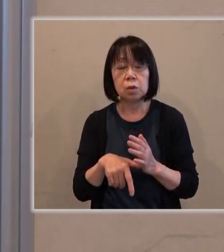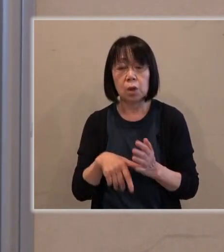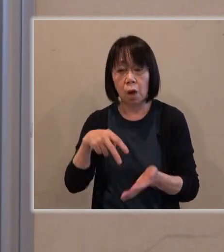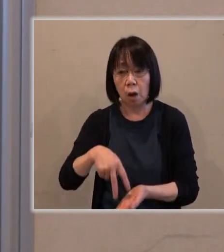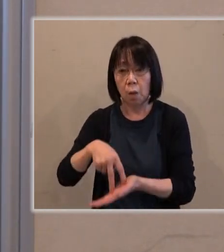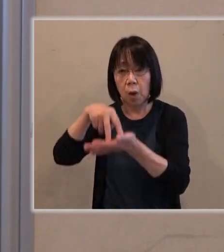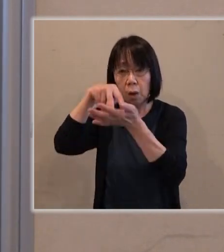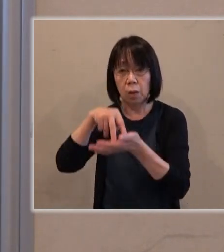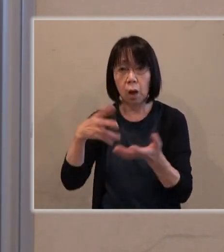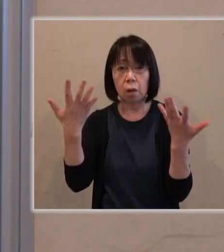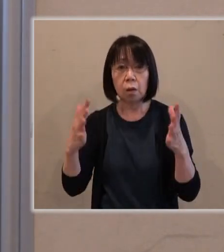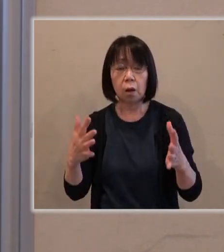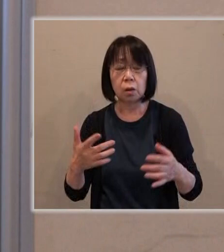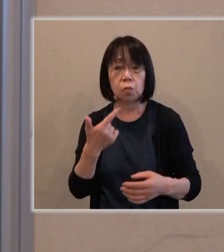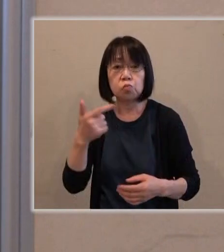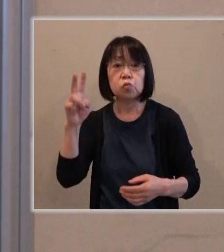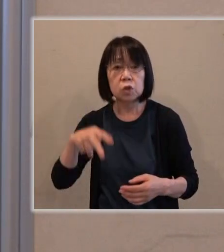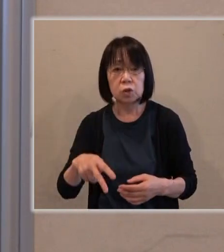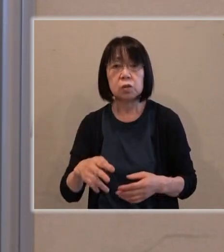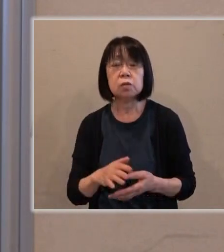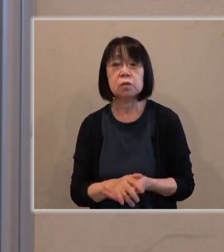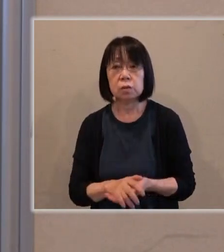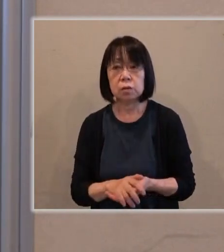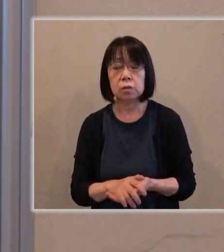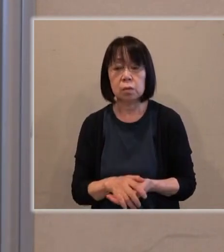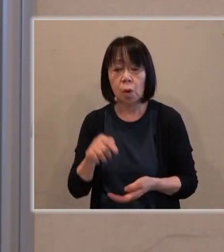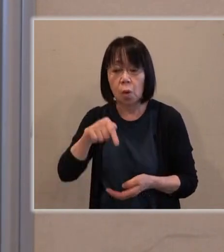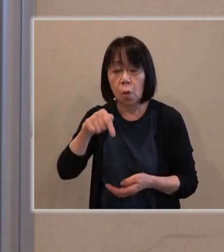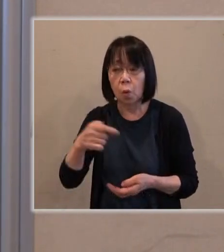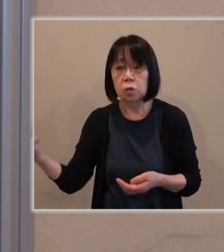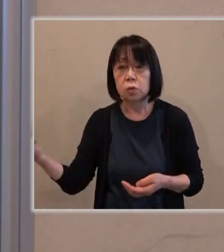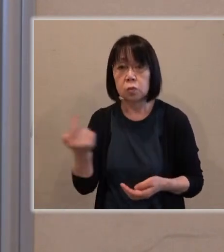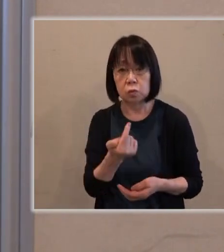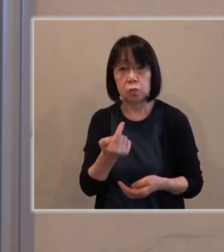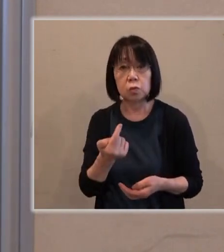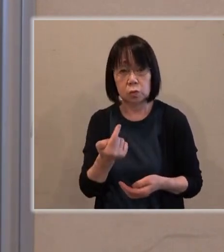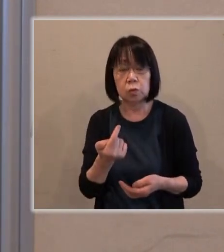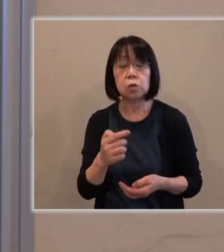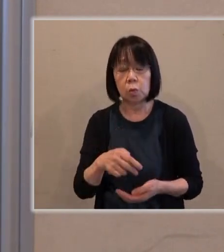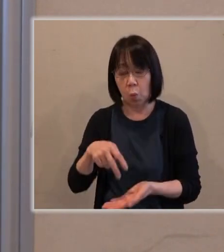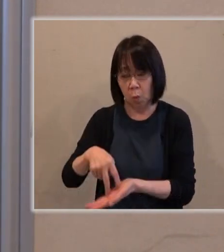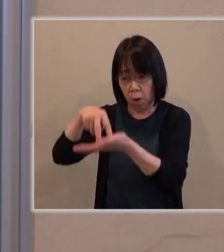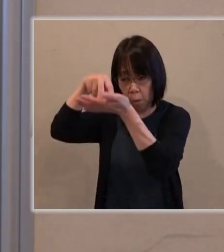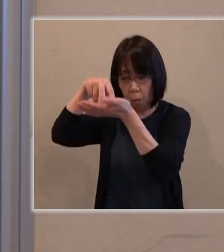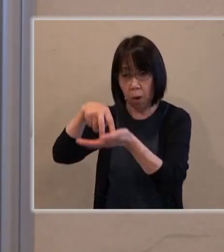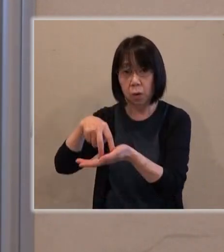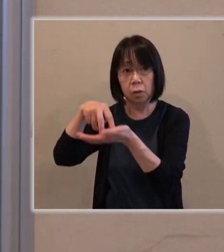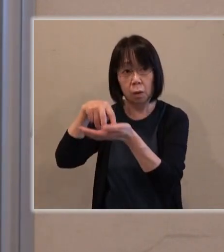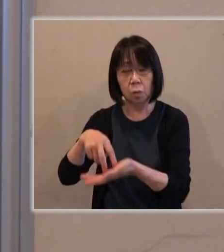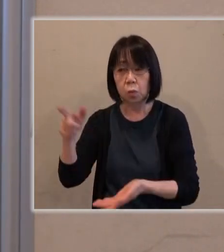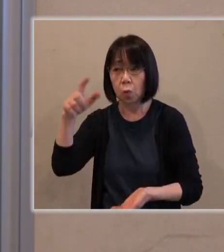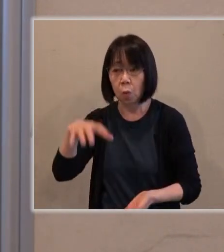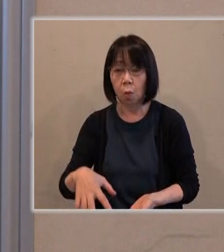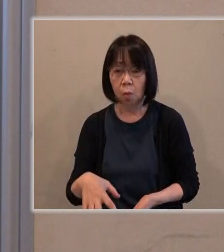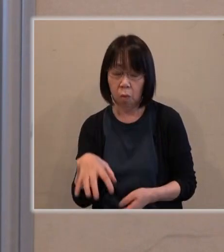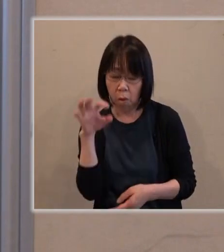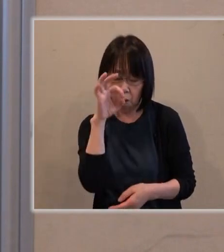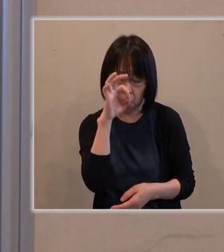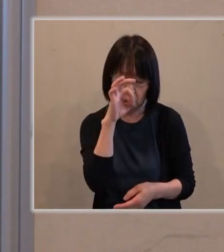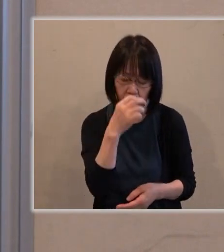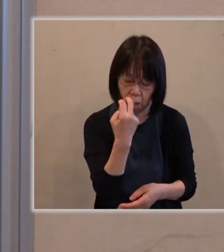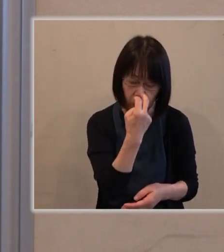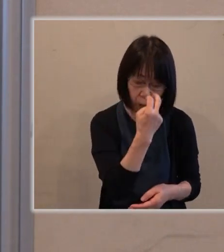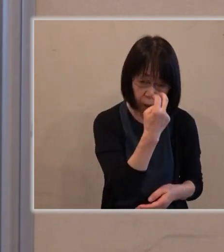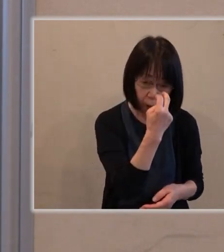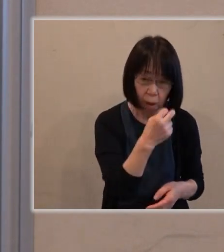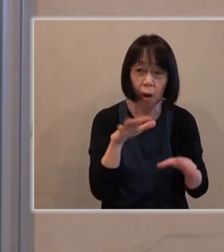その例えばこの地下歩行空間のここの場所に来るにも、エレベーターどこにあるんだろうってね、調べながら今日も来ましたけれども